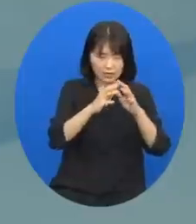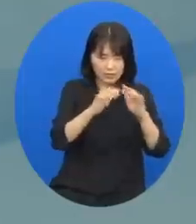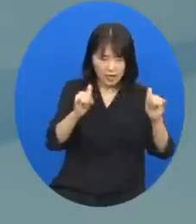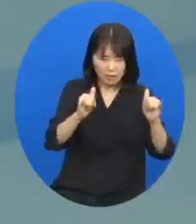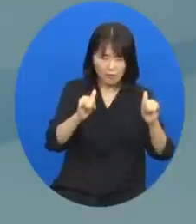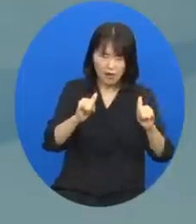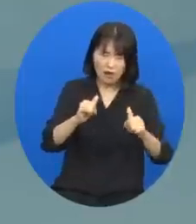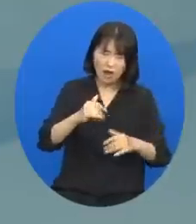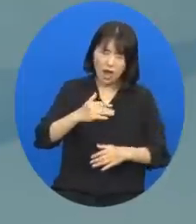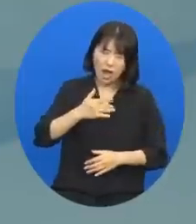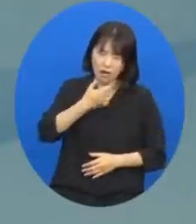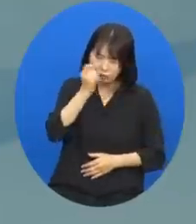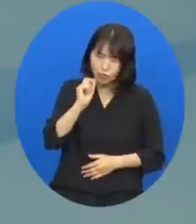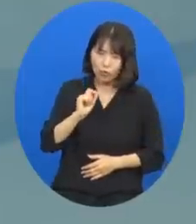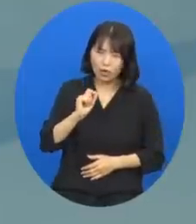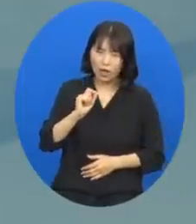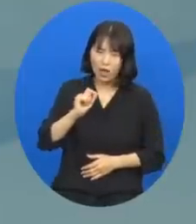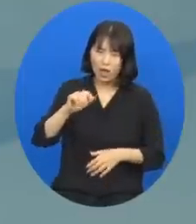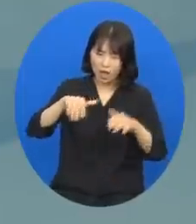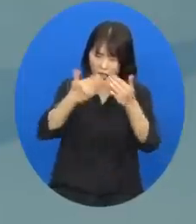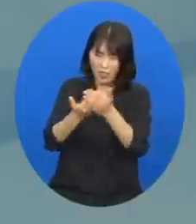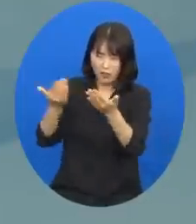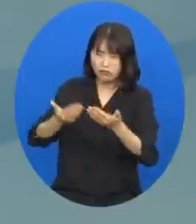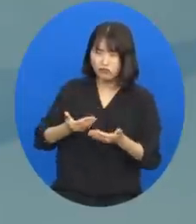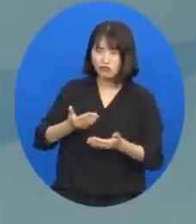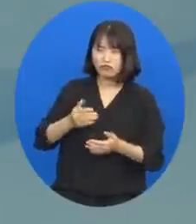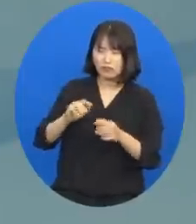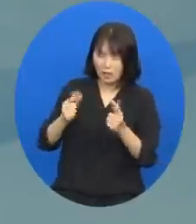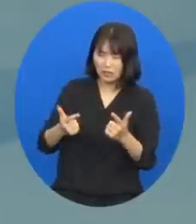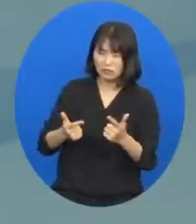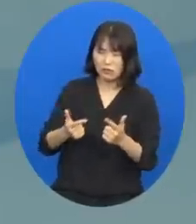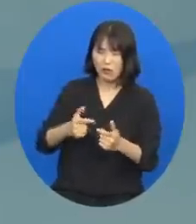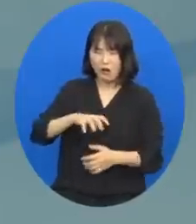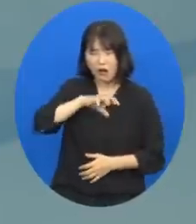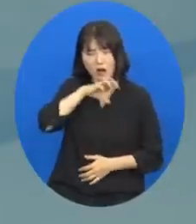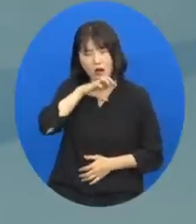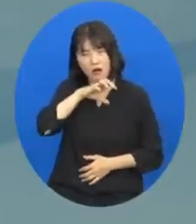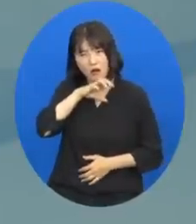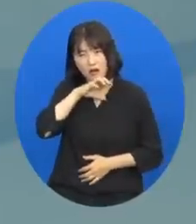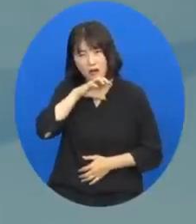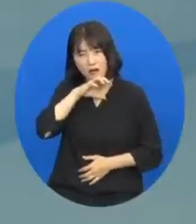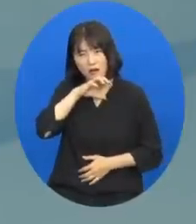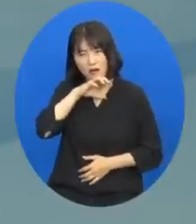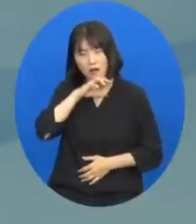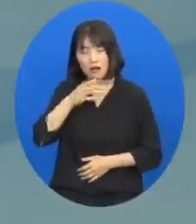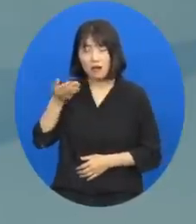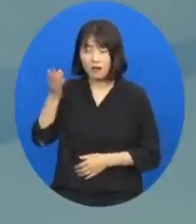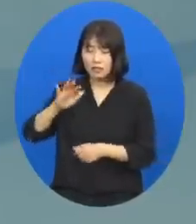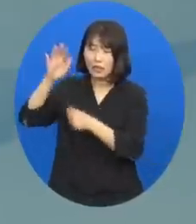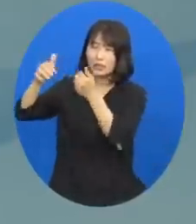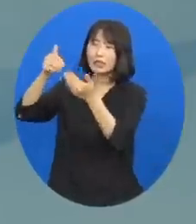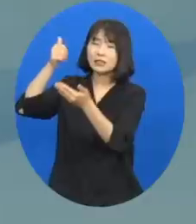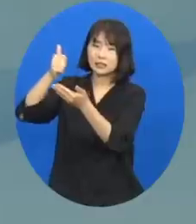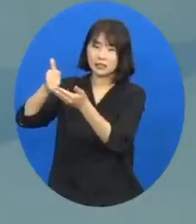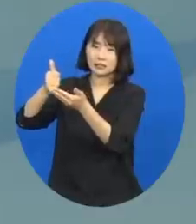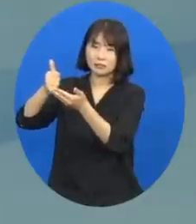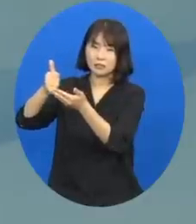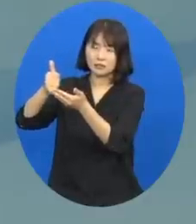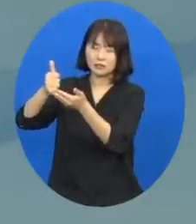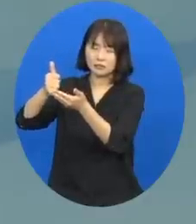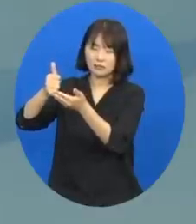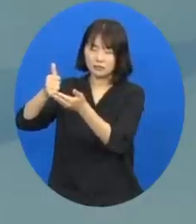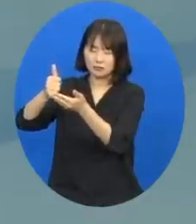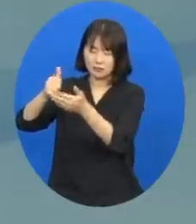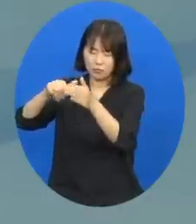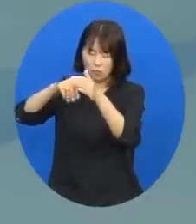다 저가 우리한테 안 줬다 이거 이렇게 만든 다는 거예요 네 하나님은 뭐라 가신 거냐면 난 너에게 봤습 모든 것을 다 준